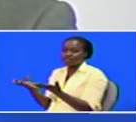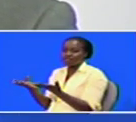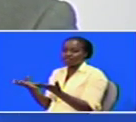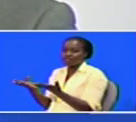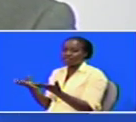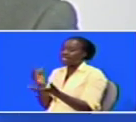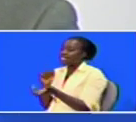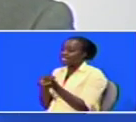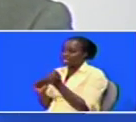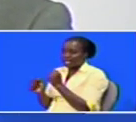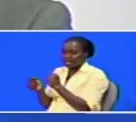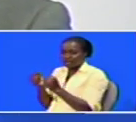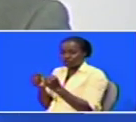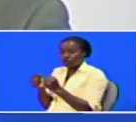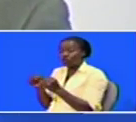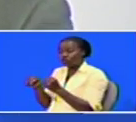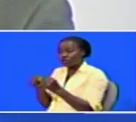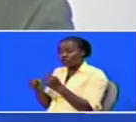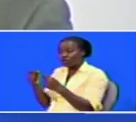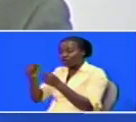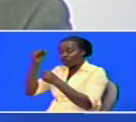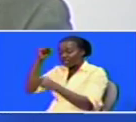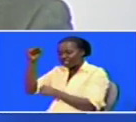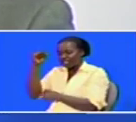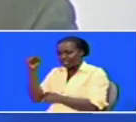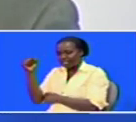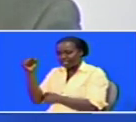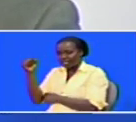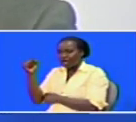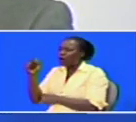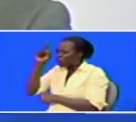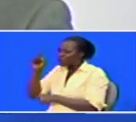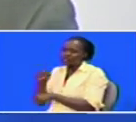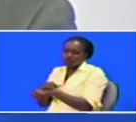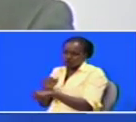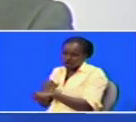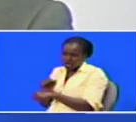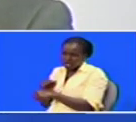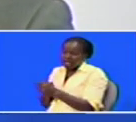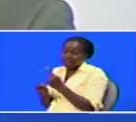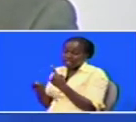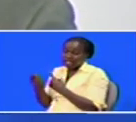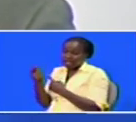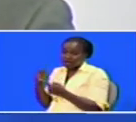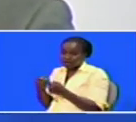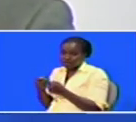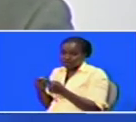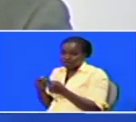hii action ya kwamba tuende kufanya mgomo. Na mpaka tuwaite waje,